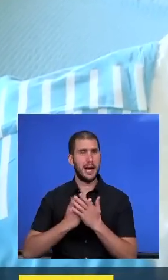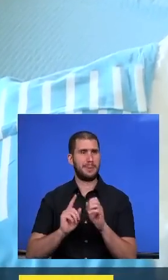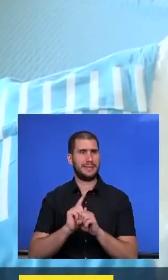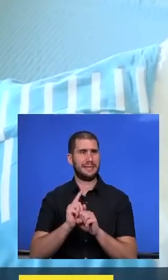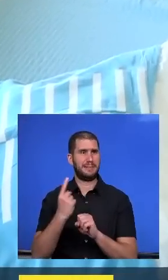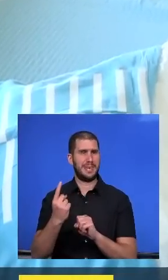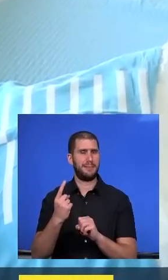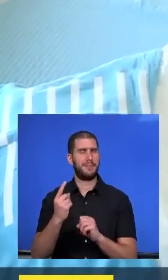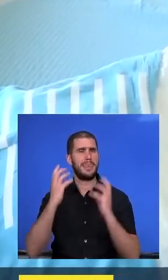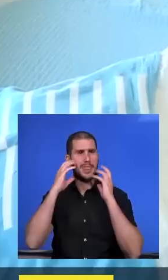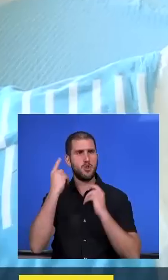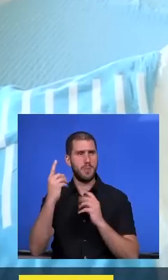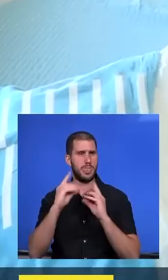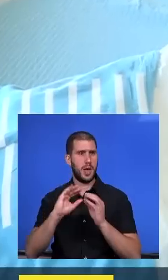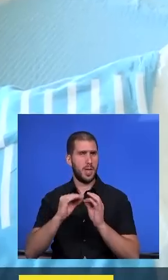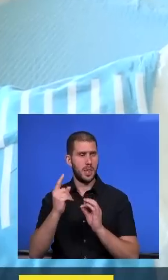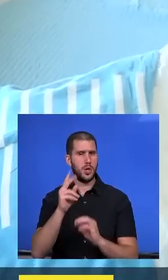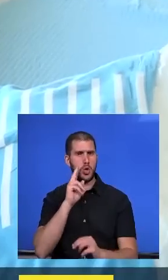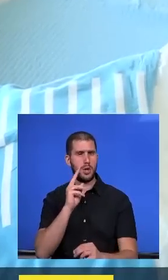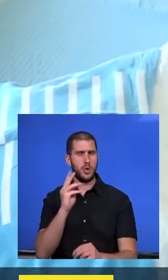השומר, דרך האינטרנט, ביום שלישי.